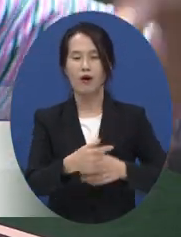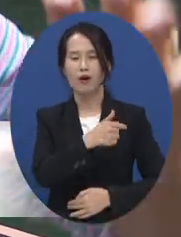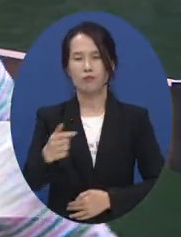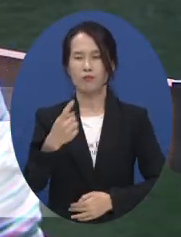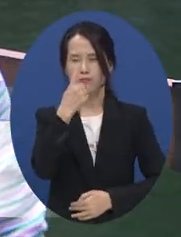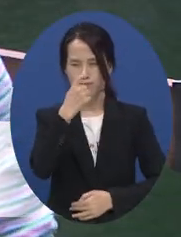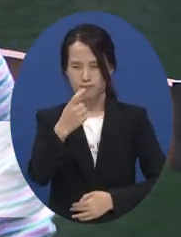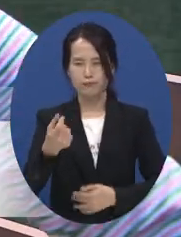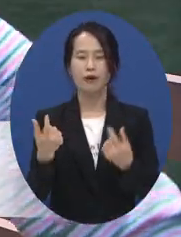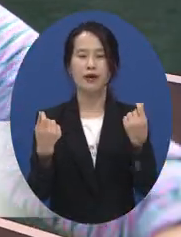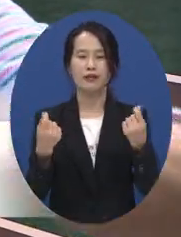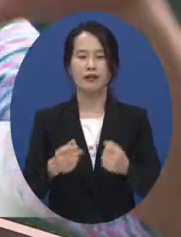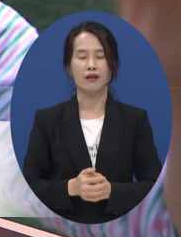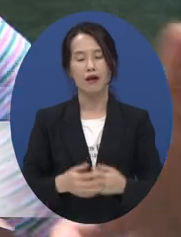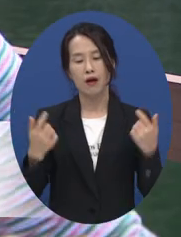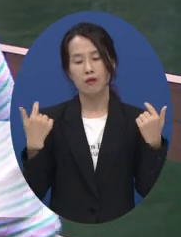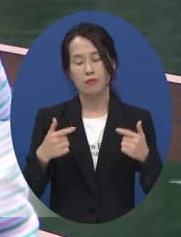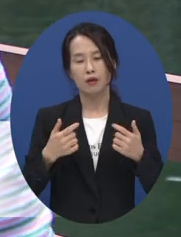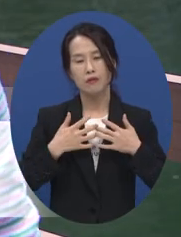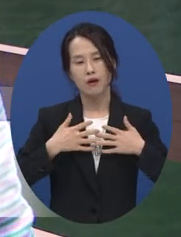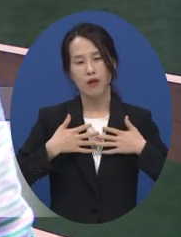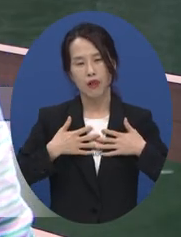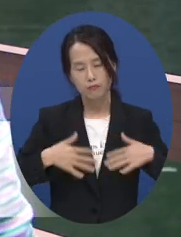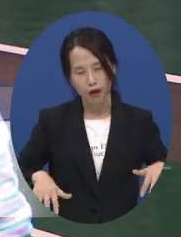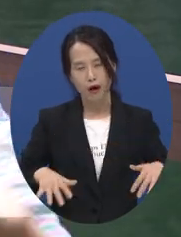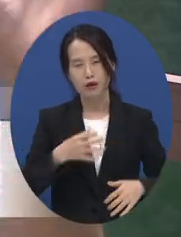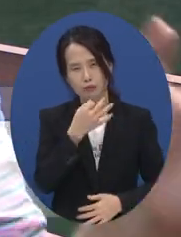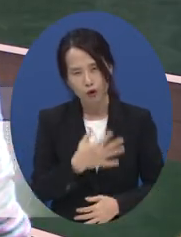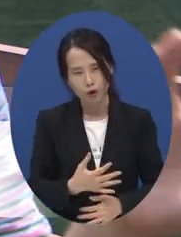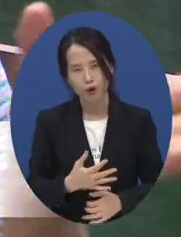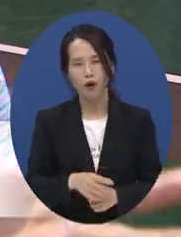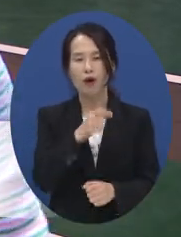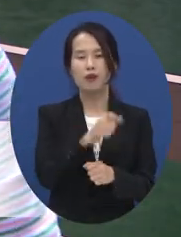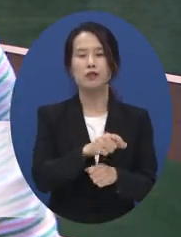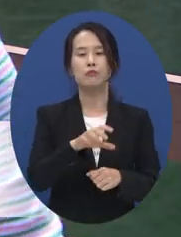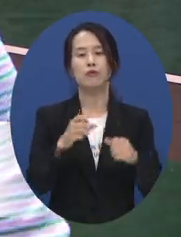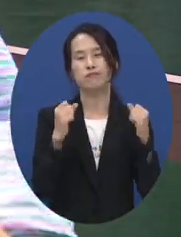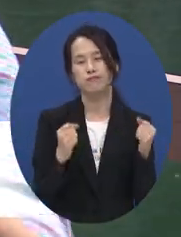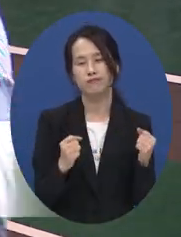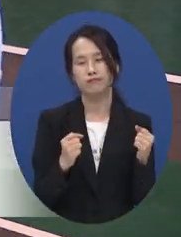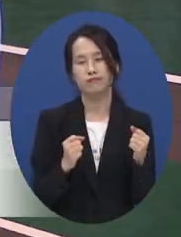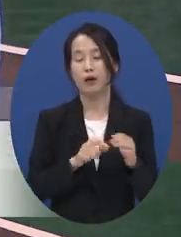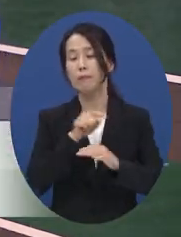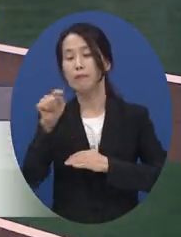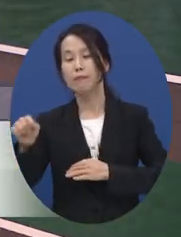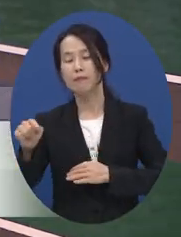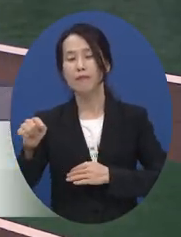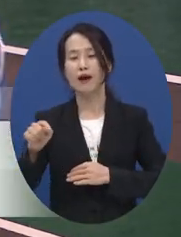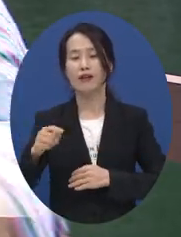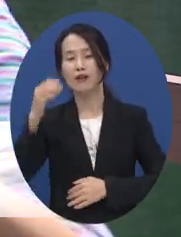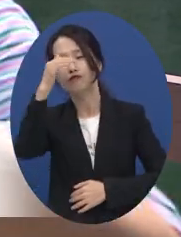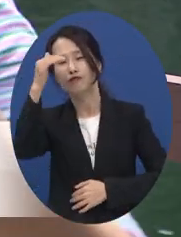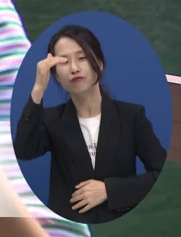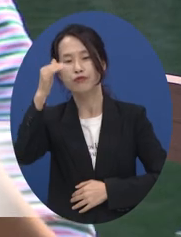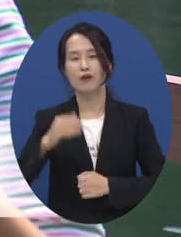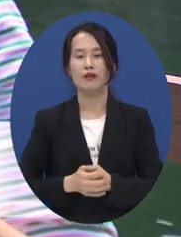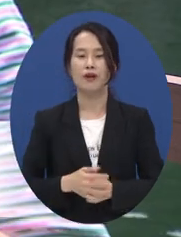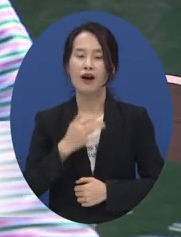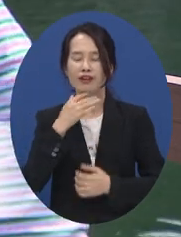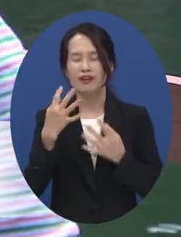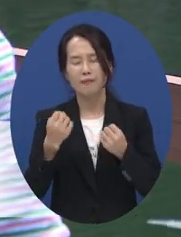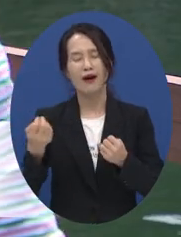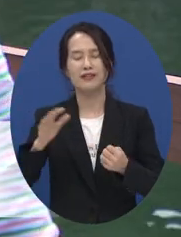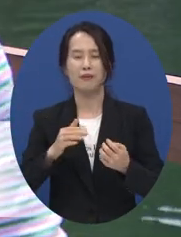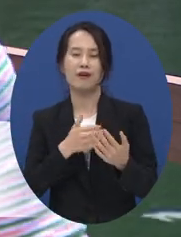같은 게 너무 멋있더라고요. 진짜 맨날 그 일상에 지쳐있다가 맨날 사무실에만 있다가 한번 밖에 나오니까 막 그냥